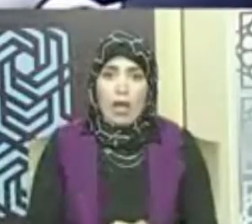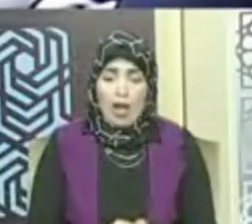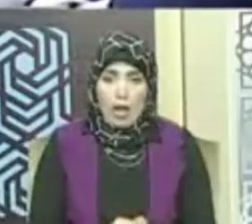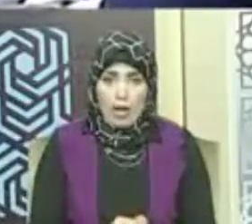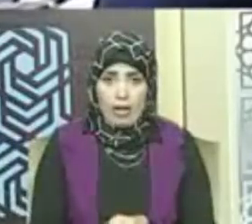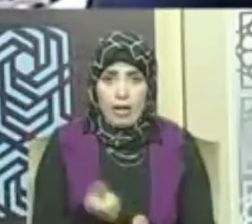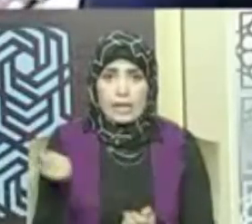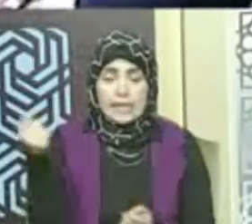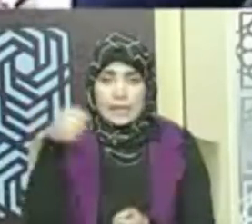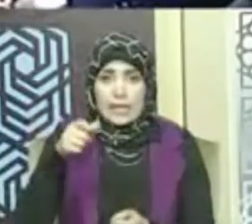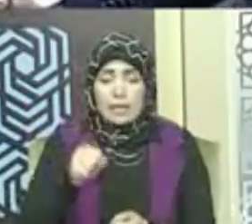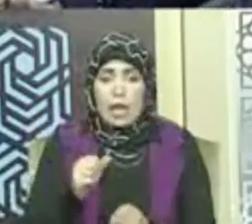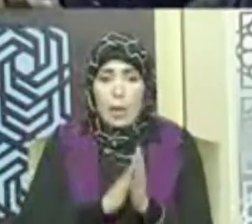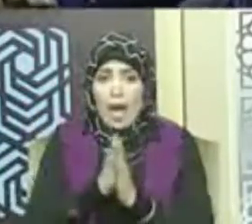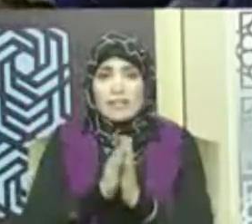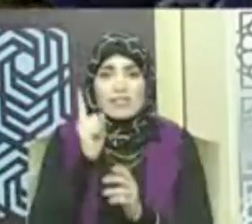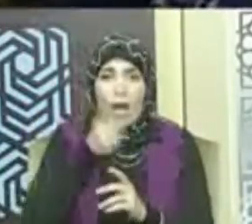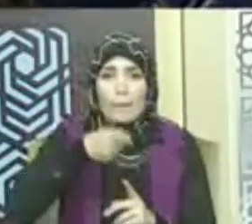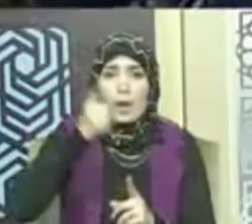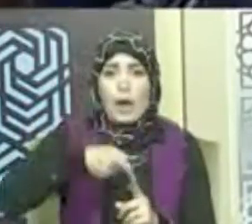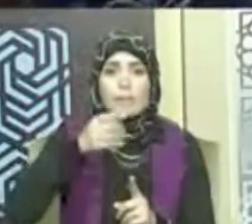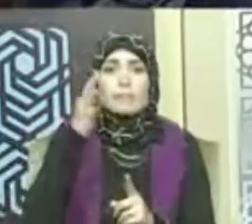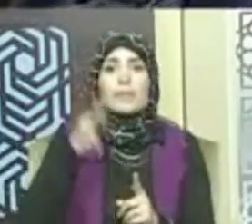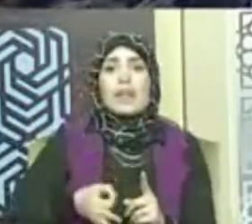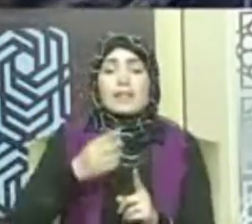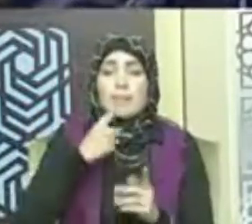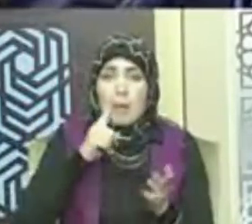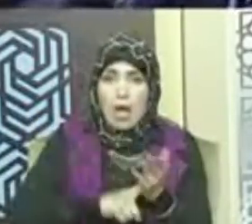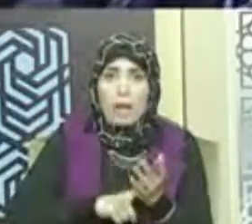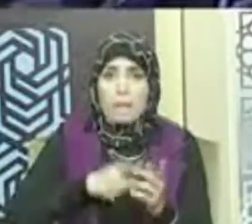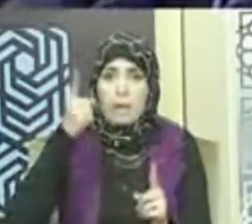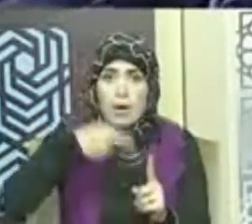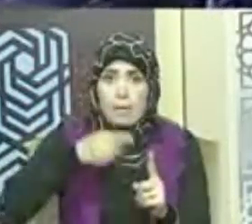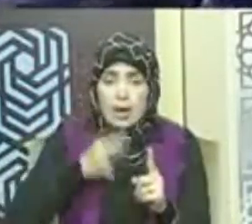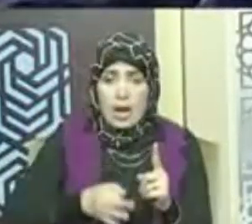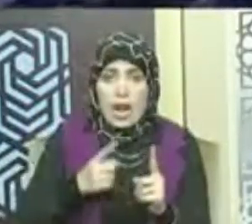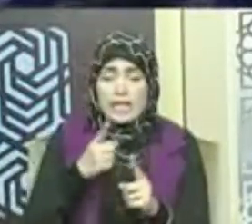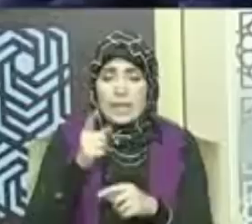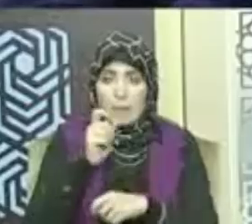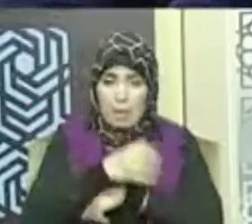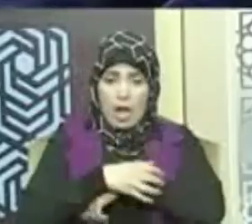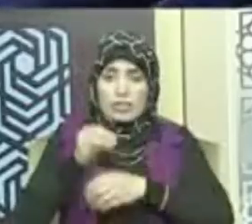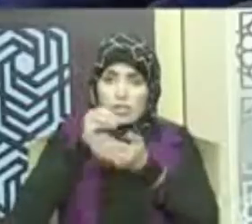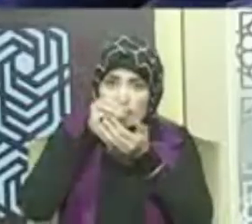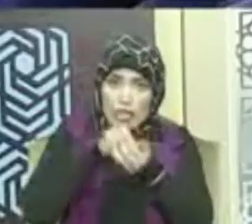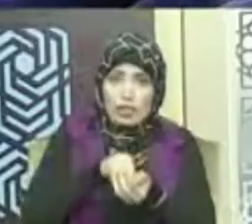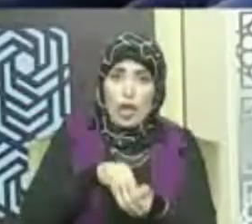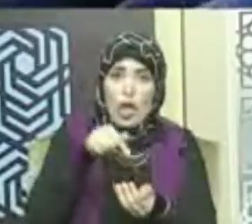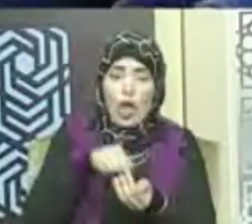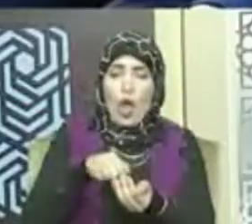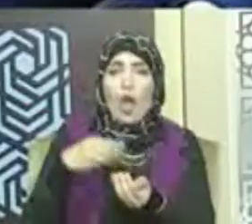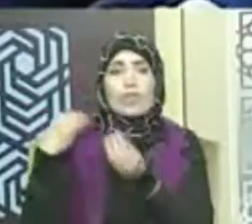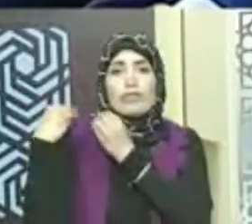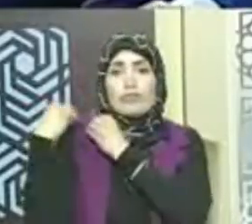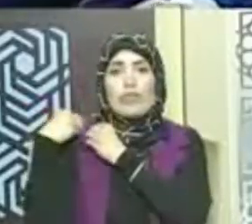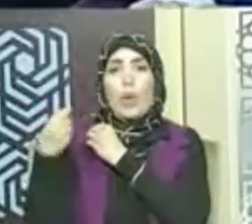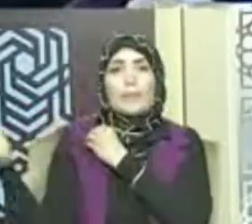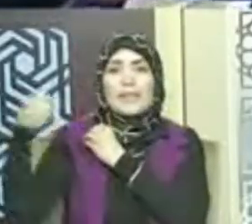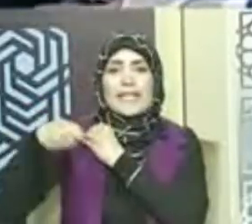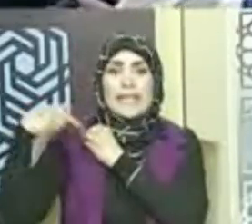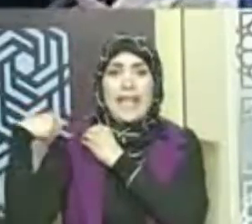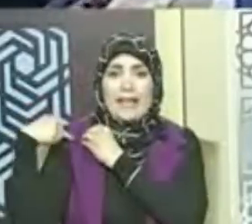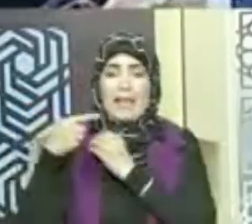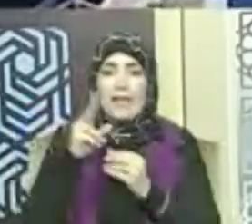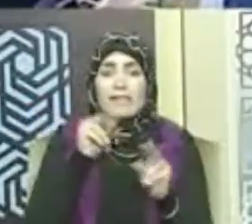وحسن على مزيد من الإكرام فيه. من أدى فيه صدقة كان كمن أدى فريضة